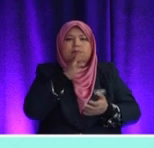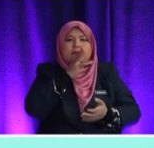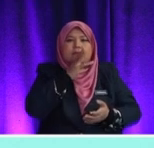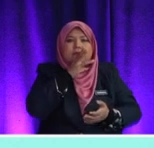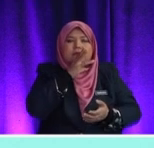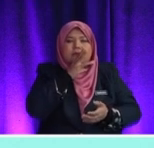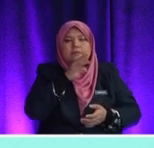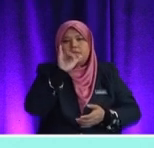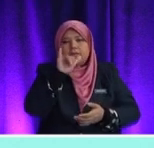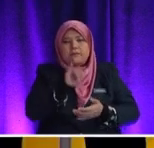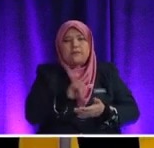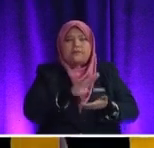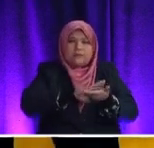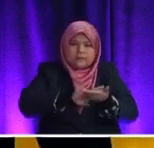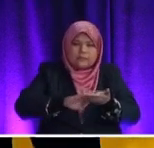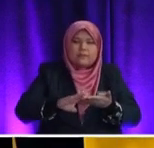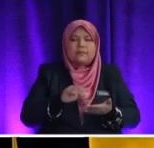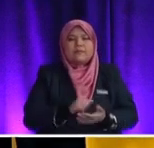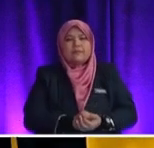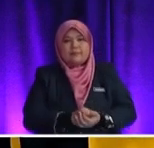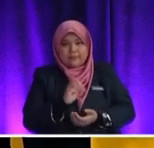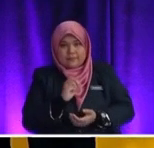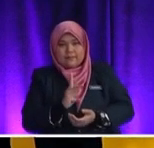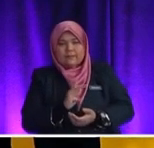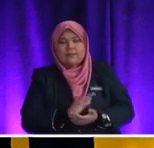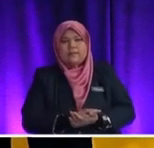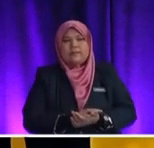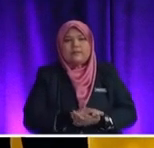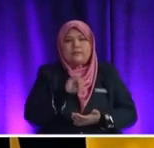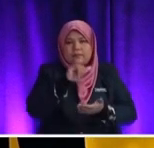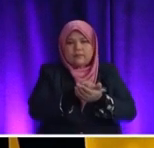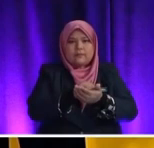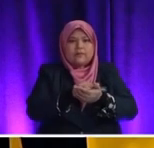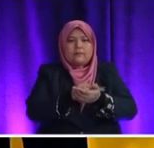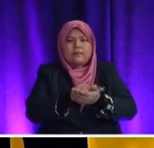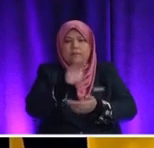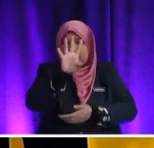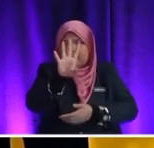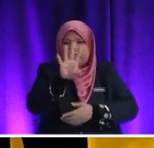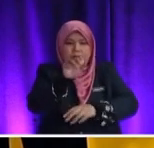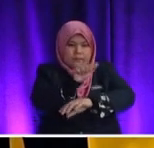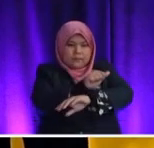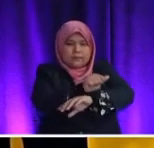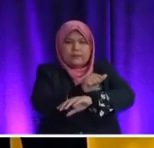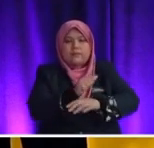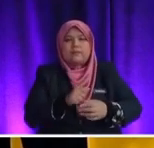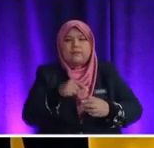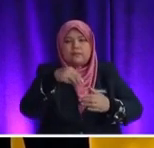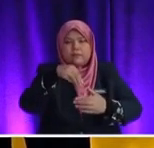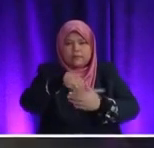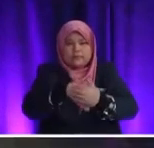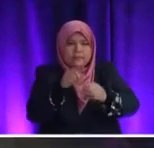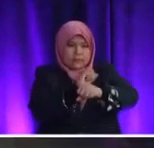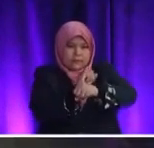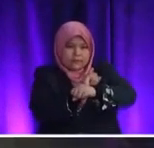dia akan jadi ayam bersih oke ya oke itu adalah empat aplikasi elektrolisis dalam industri